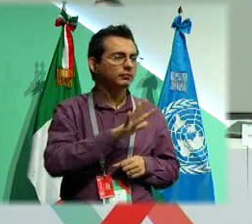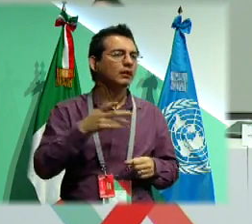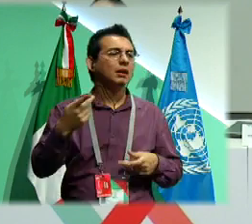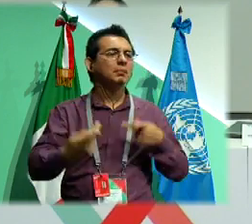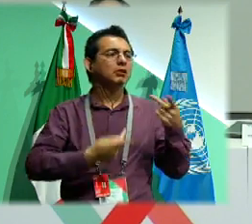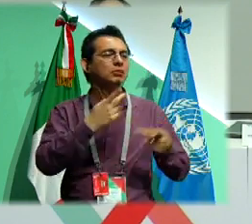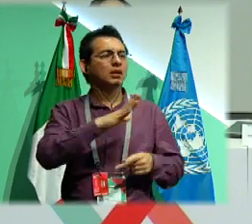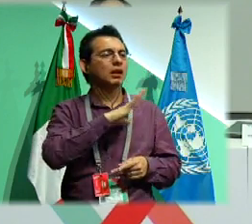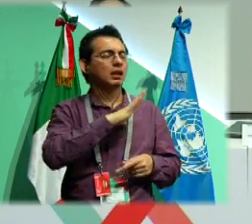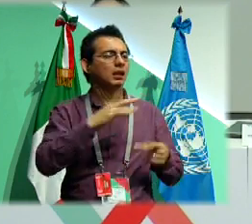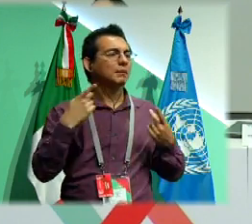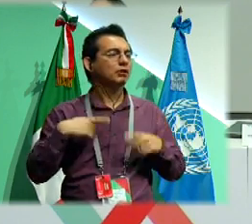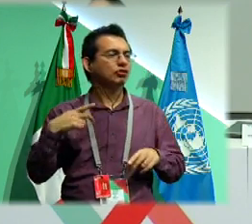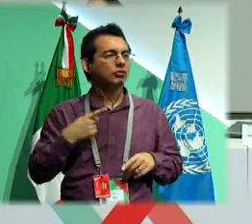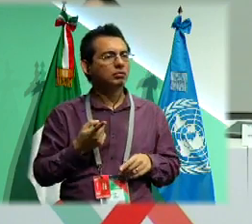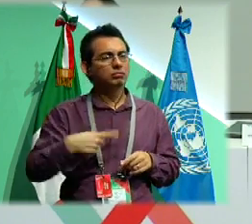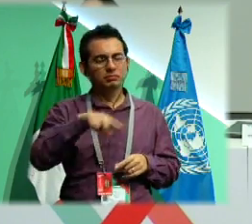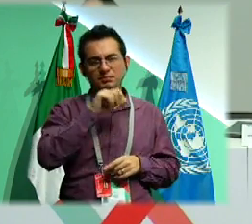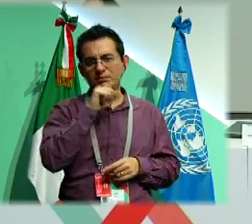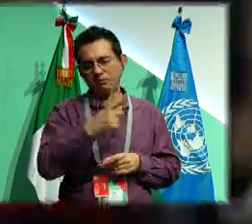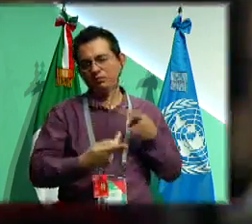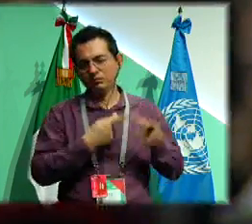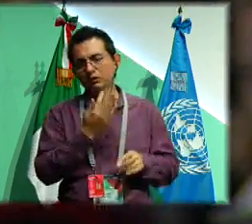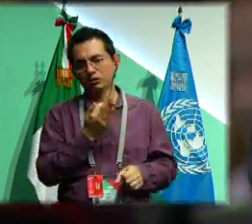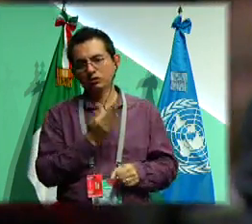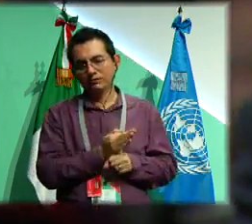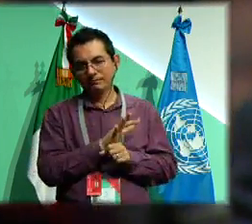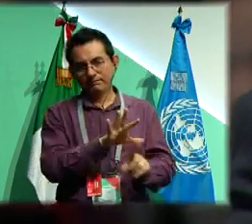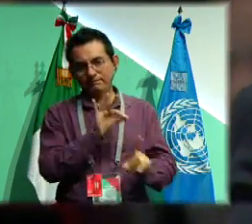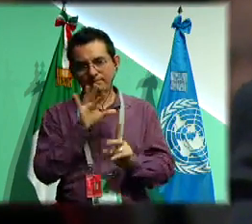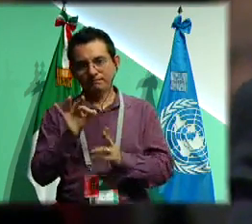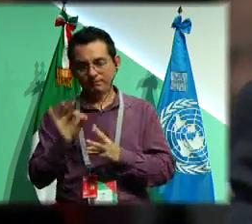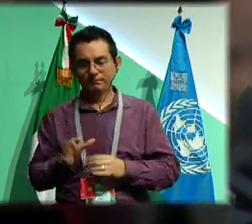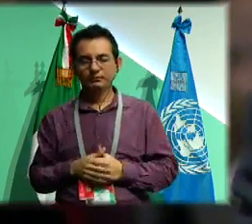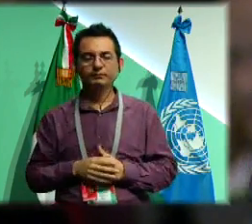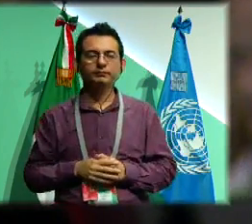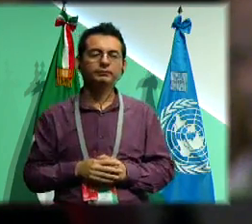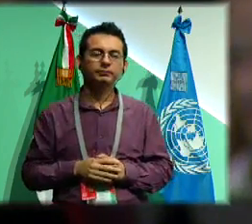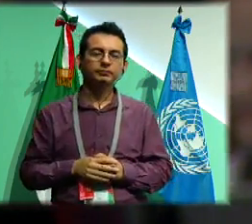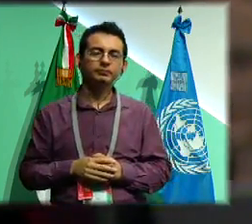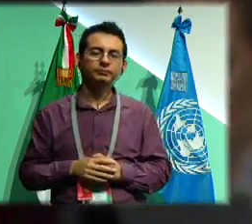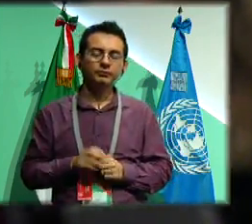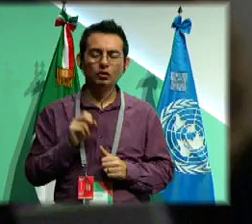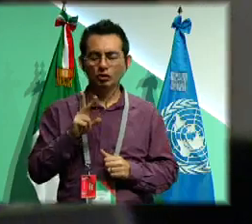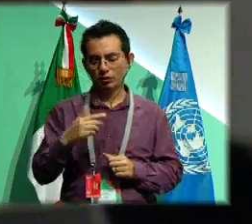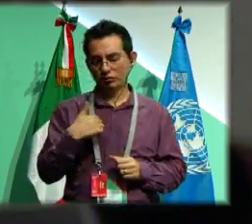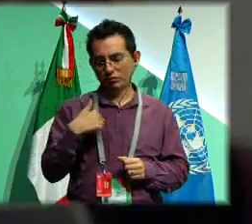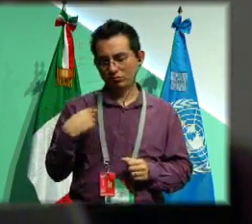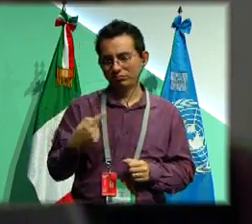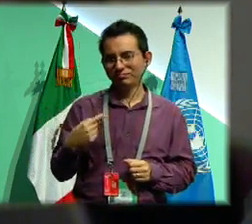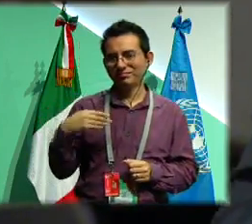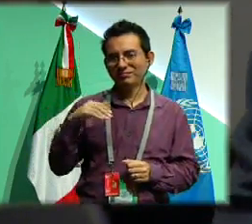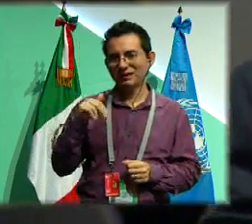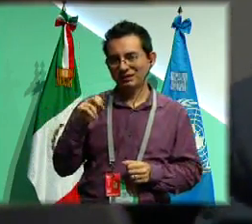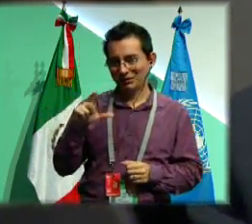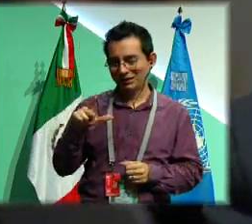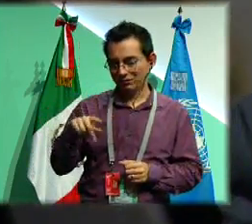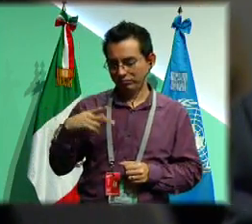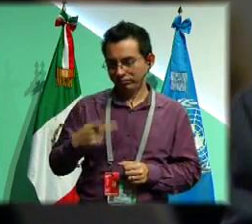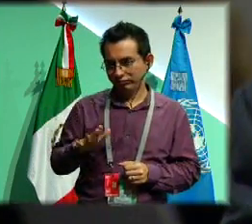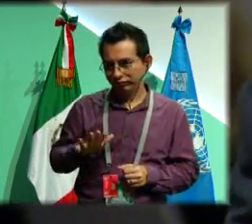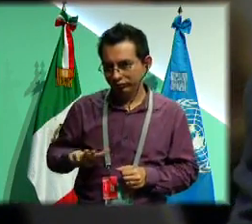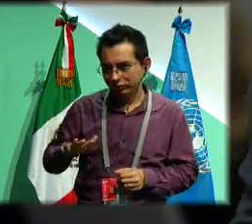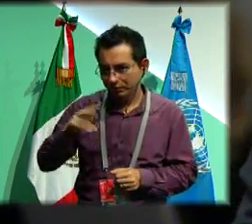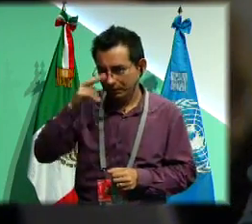Bien, alors les questions du public tout d'abord. Bonjour, je viens du Mexique